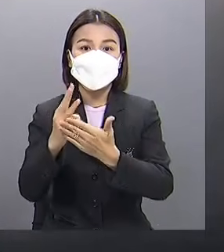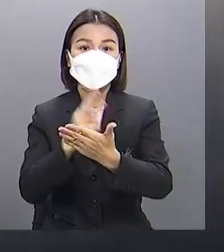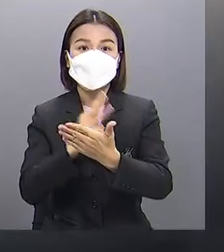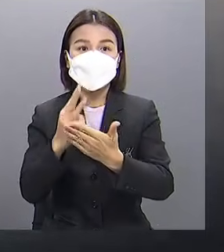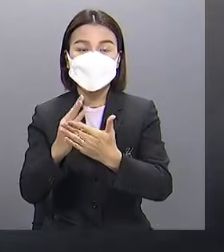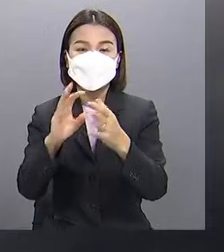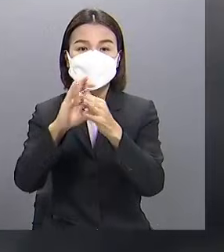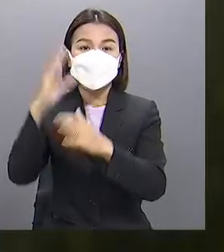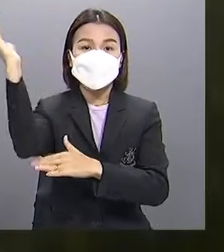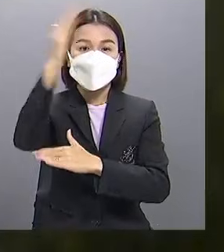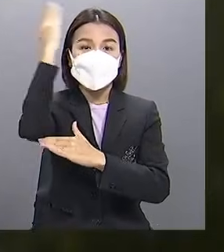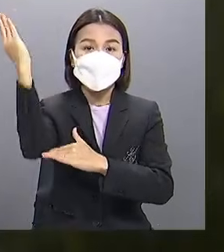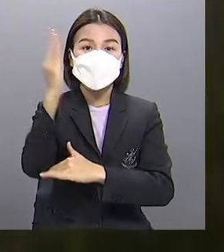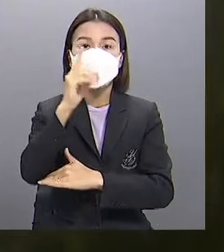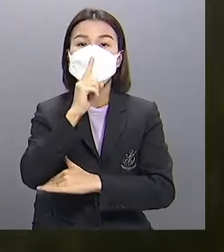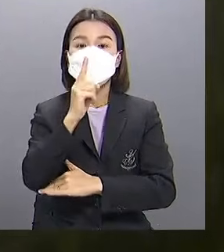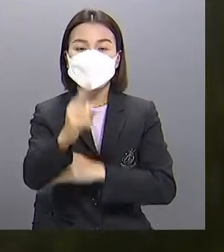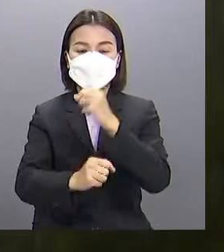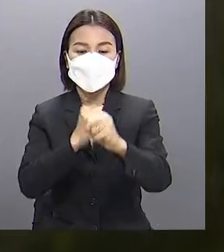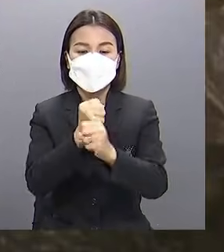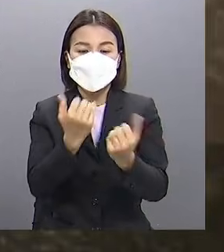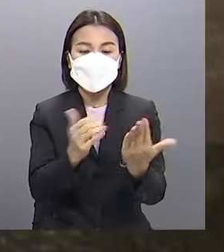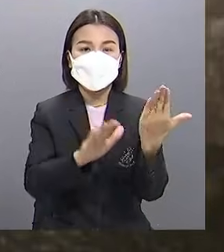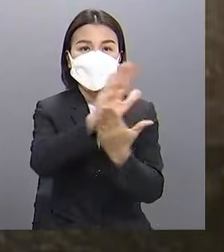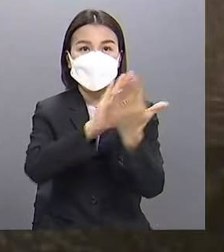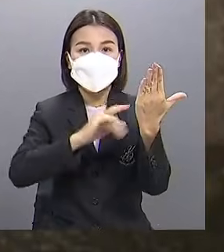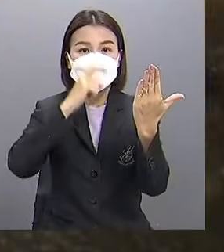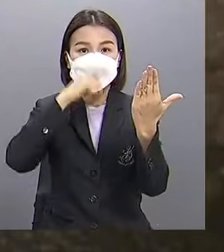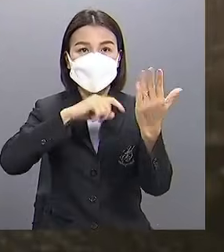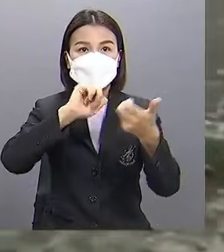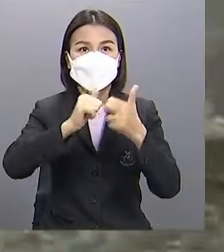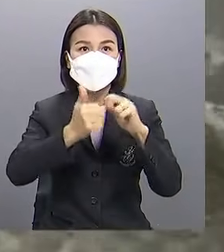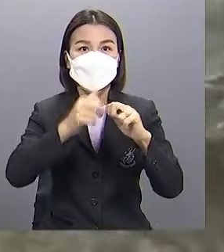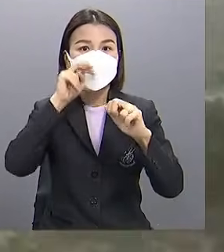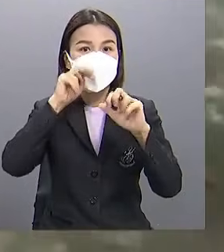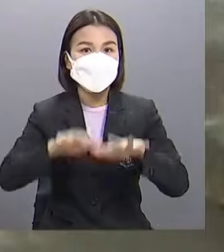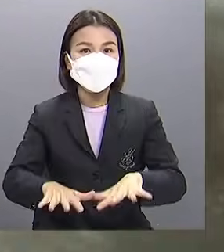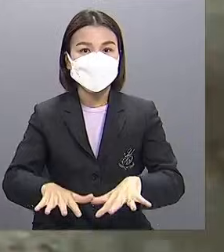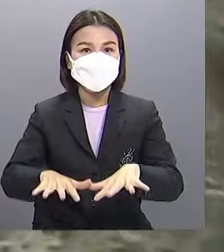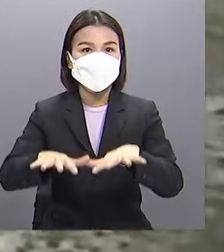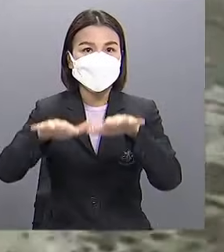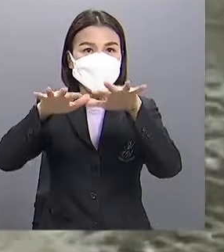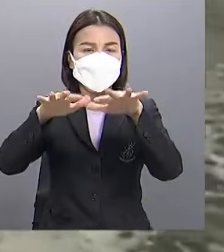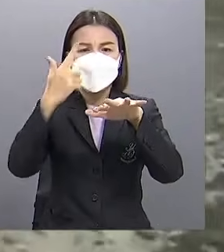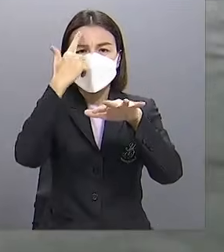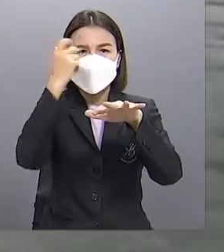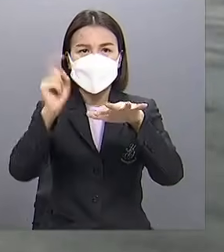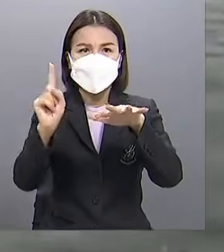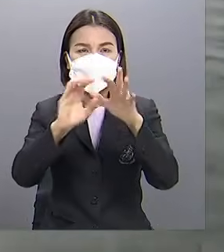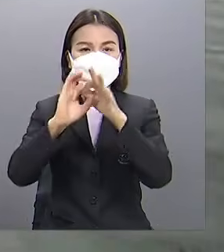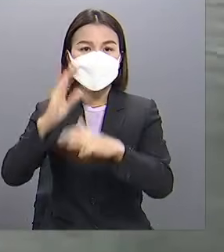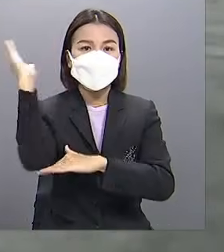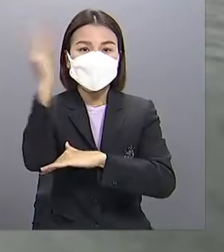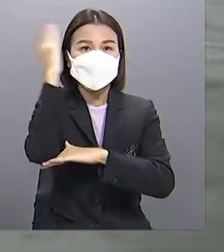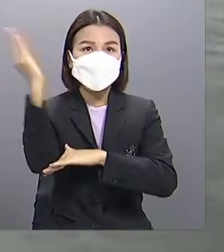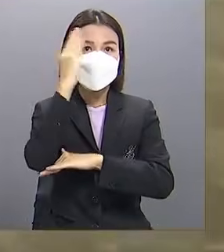าปีนี้ประเทศไทยอาจจะเผชิญกับสถานการณ์ปริมาณน้ำที่มากขึ้นอันเนื่องมาจากมรสุมฤดูฝนนั่นเองซึ่งเป็น